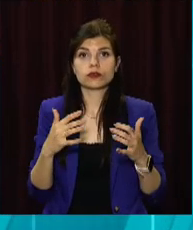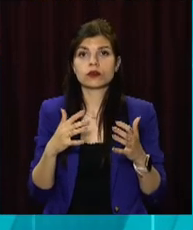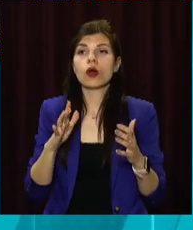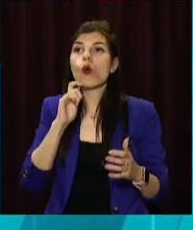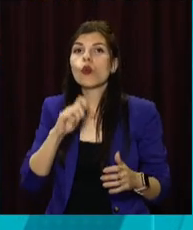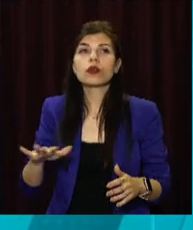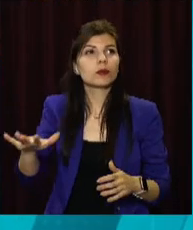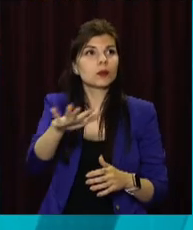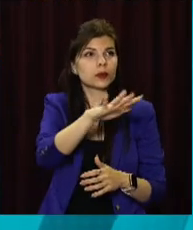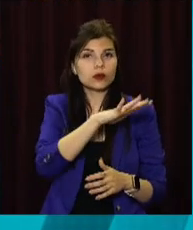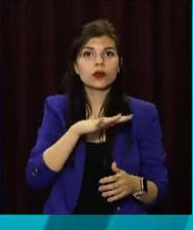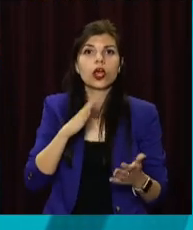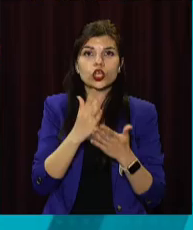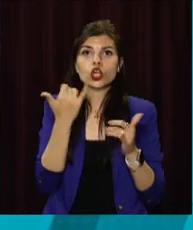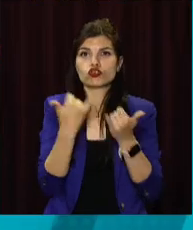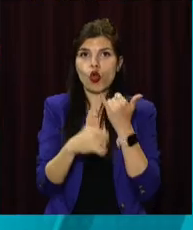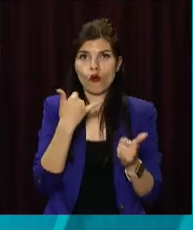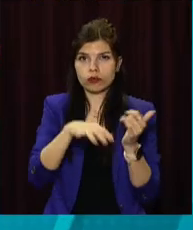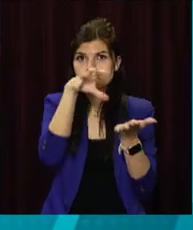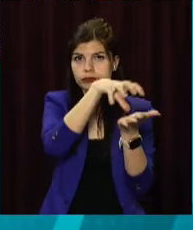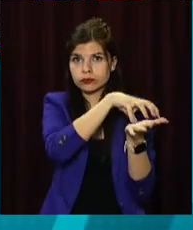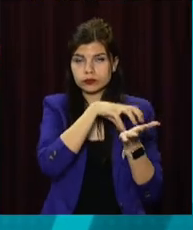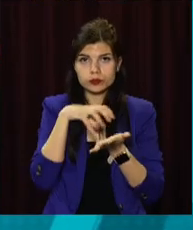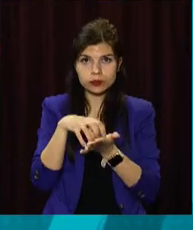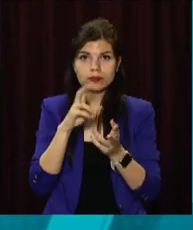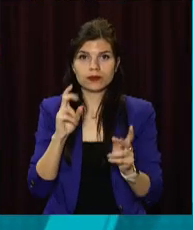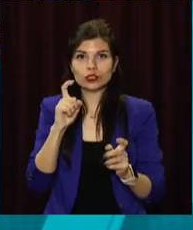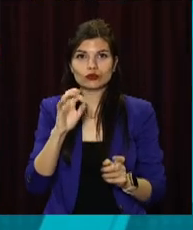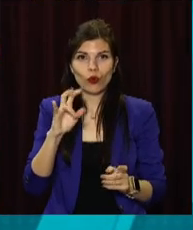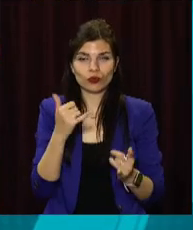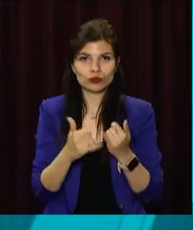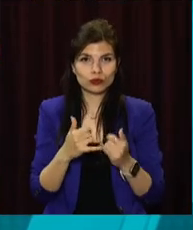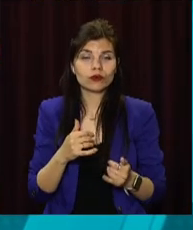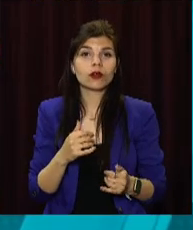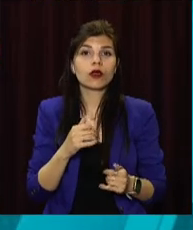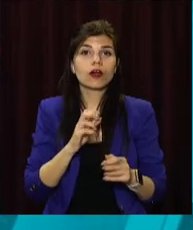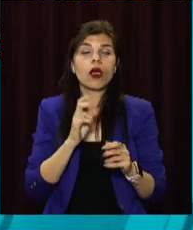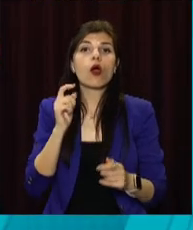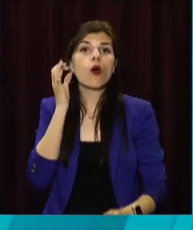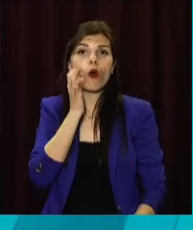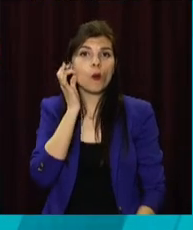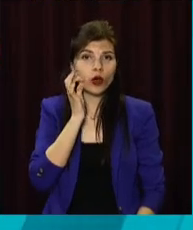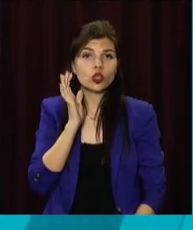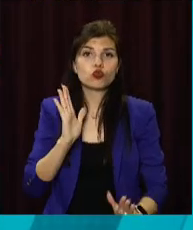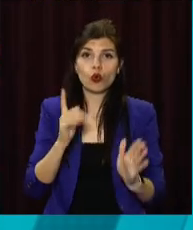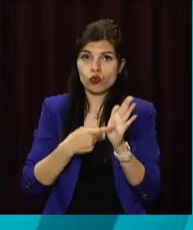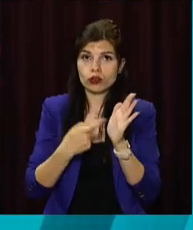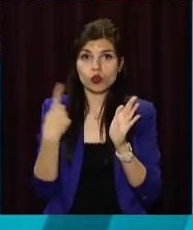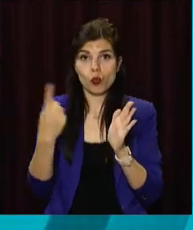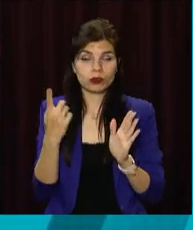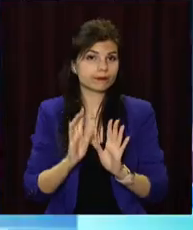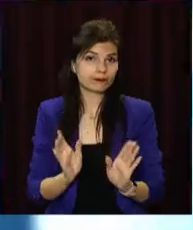території України встановлено жовтий рівень епідемнебезпеки поширення COVID-19. У помаранчевій зоні – лише Донецька